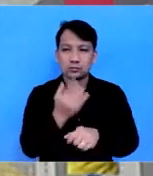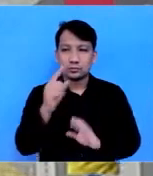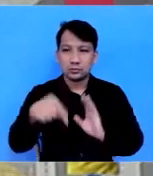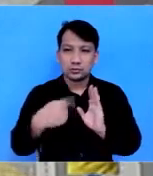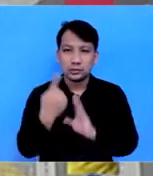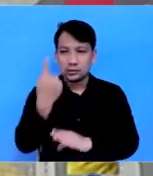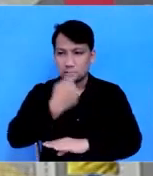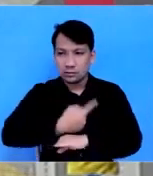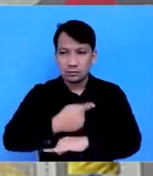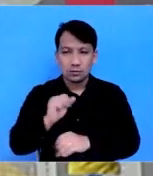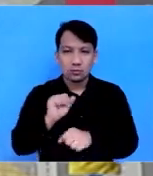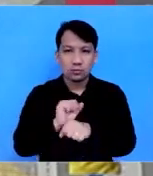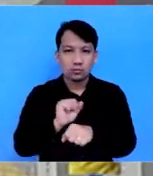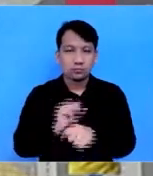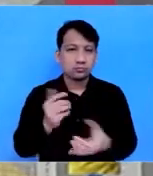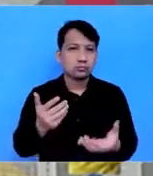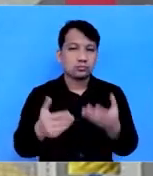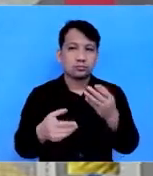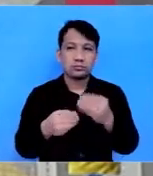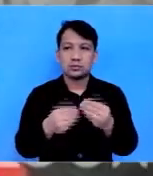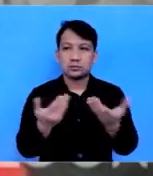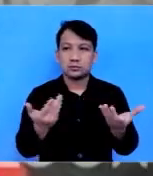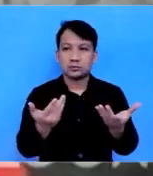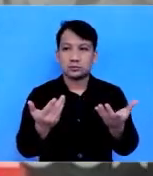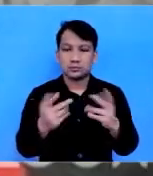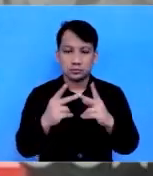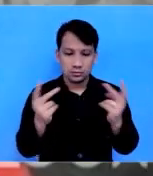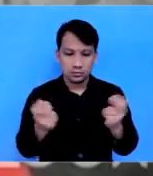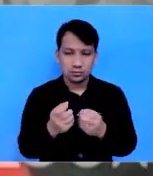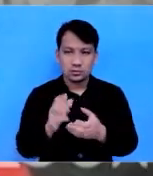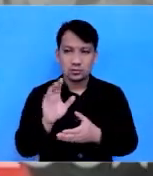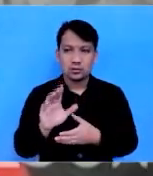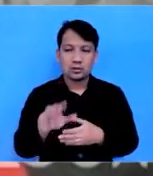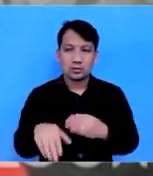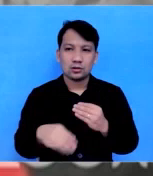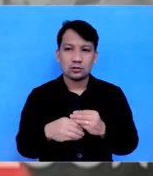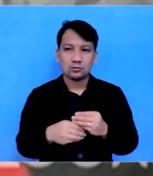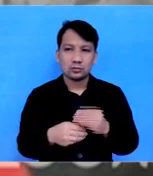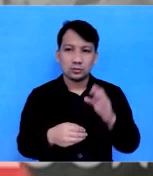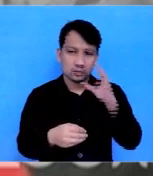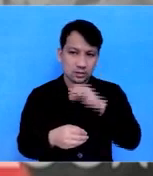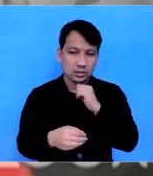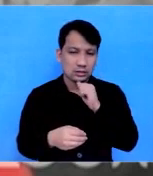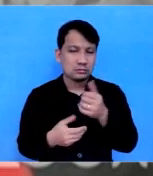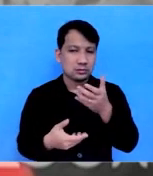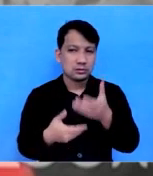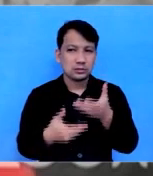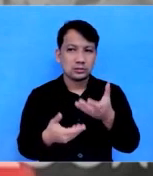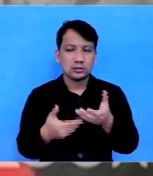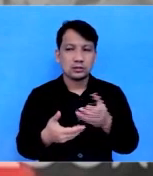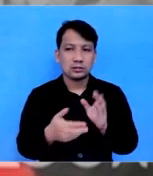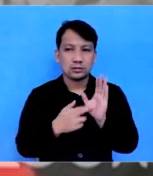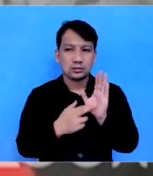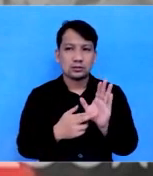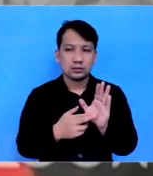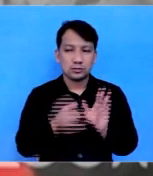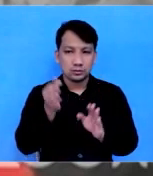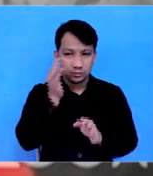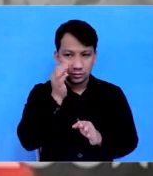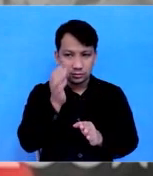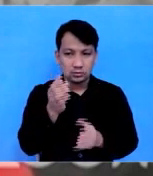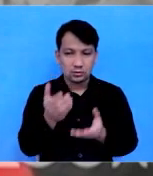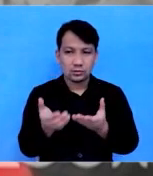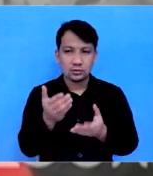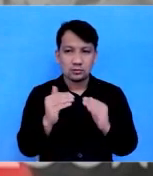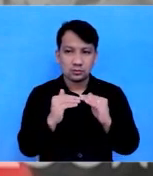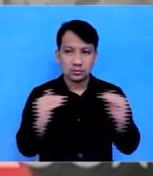sila nagtrabaho dito, ano yung kanilang position. Sa tansya ni ACT Teachers Party List Representative Franz Castro, katumbas